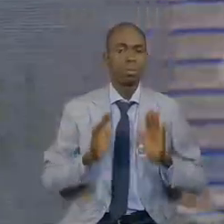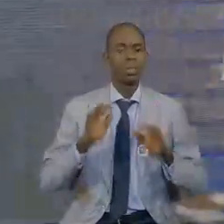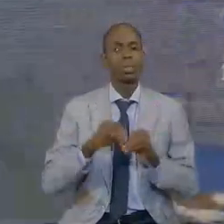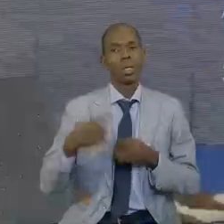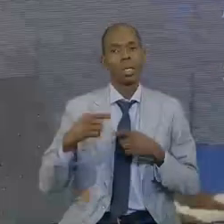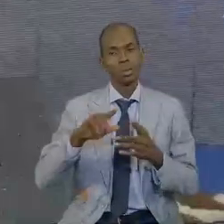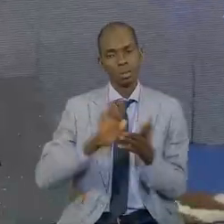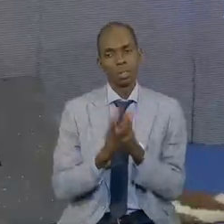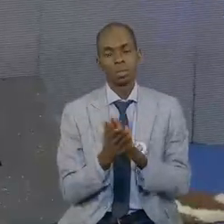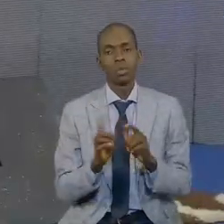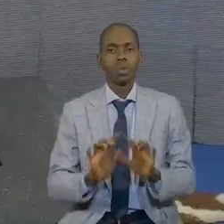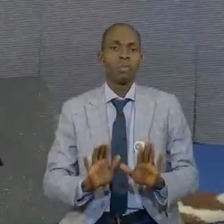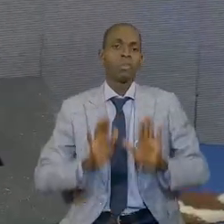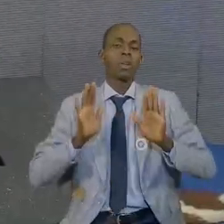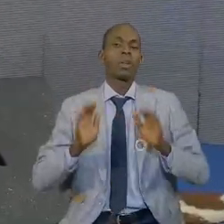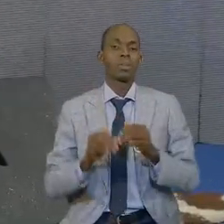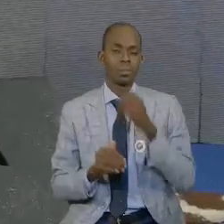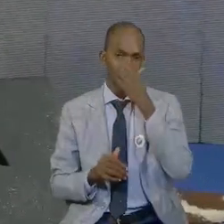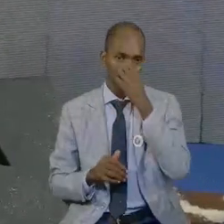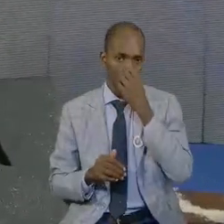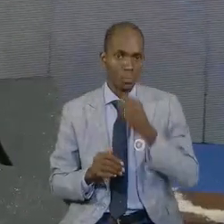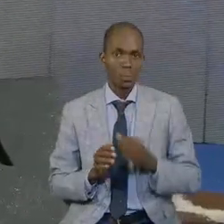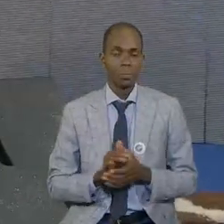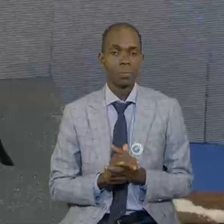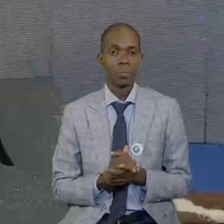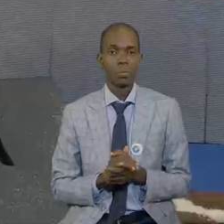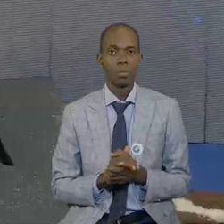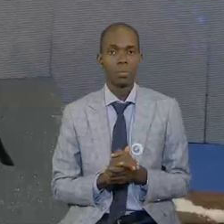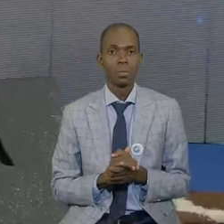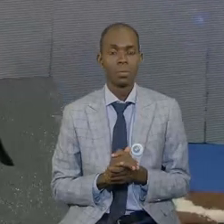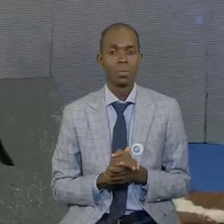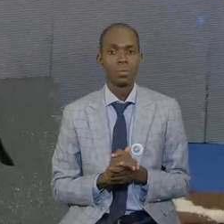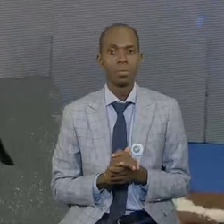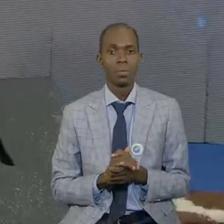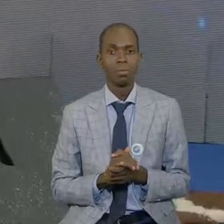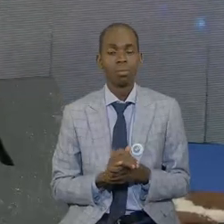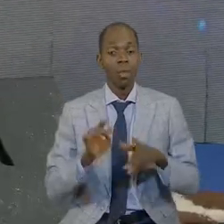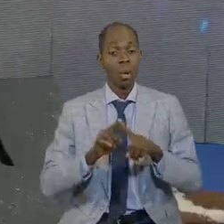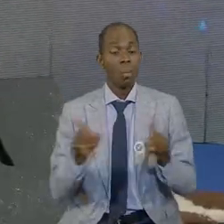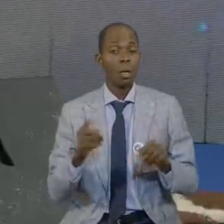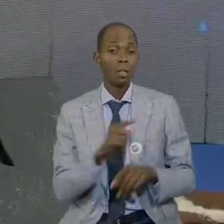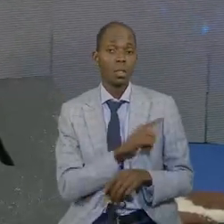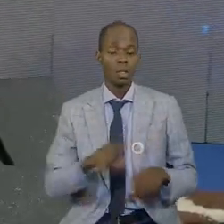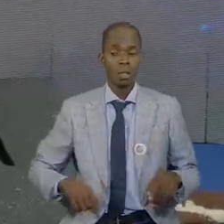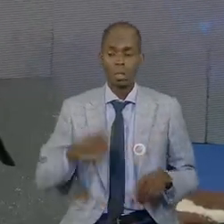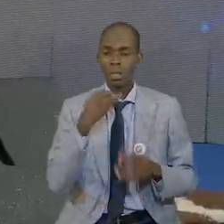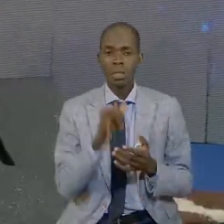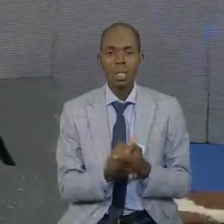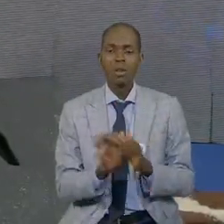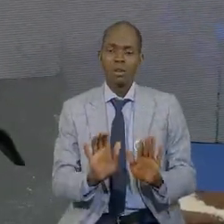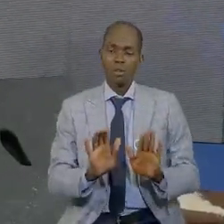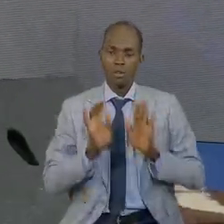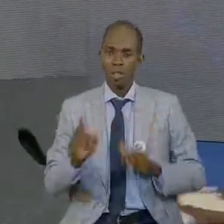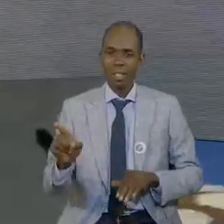l'agitation, l'attente incrédule qui active l'agitation, la panique dans But ton cœur et tu crains. Fear thou not. Mais Dieu dit ne